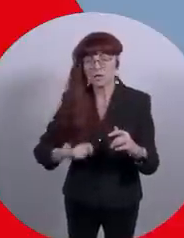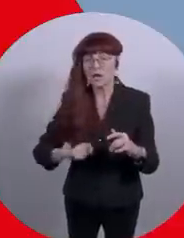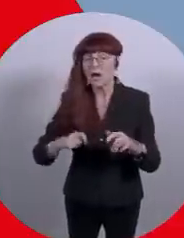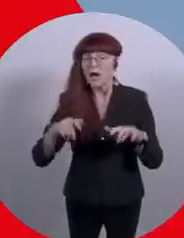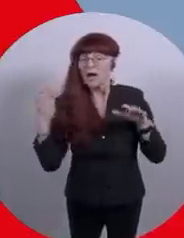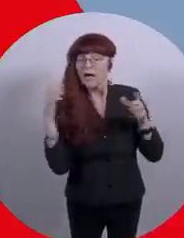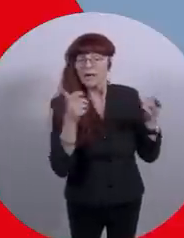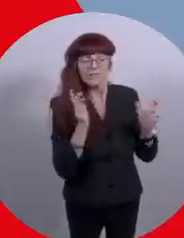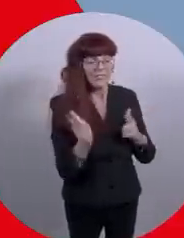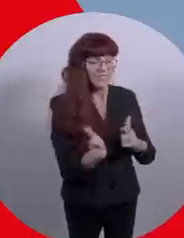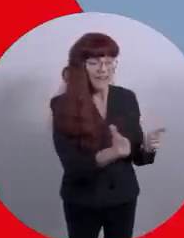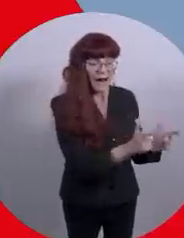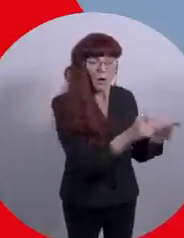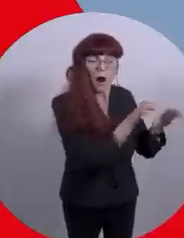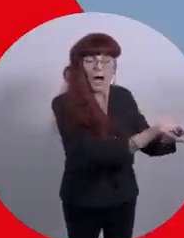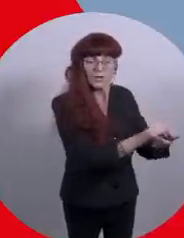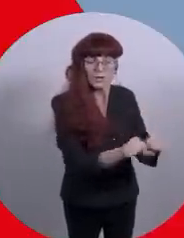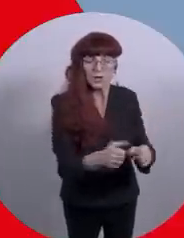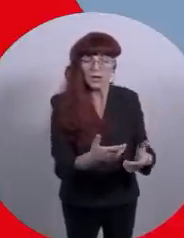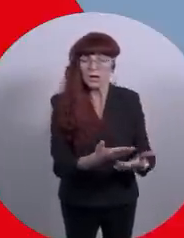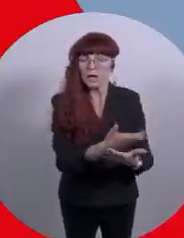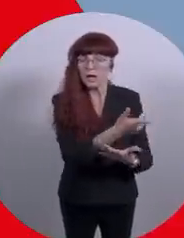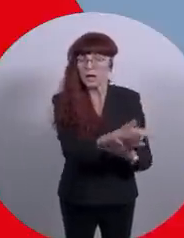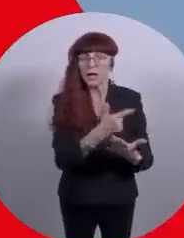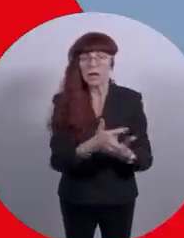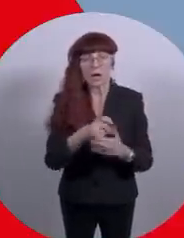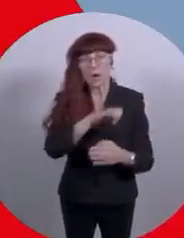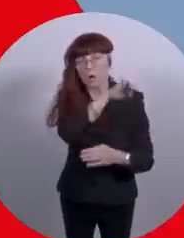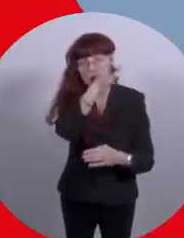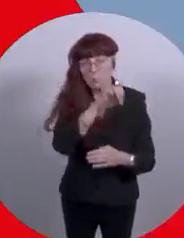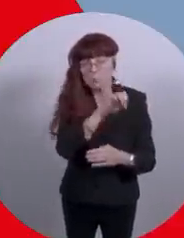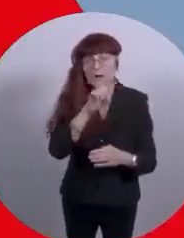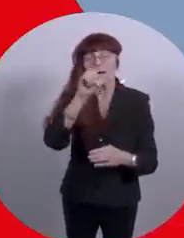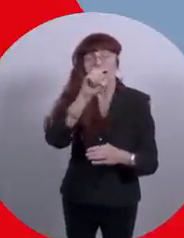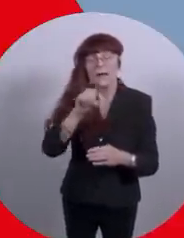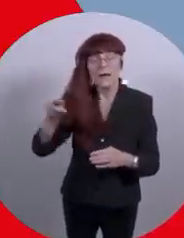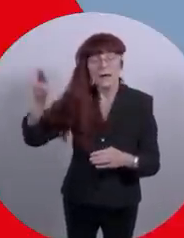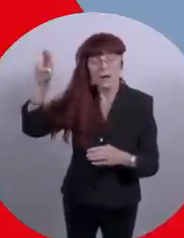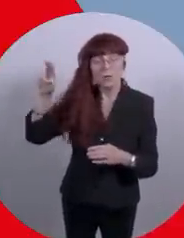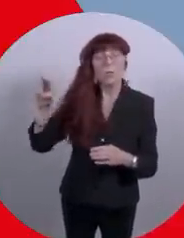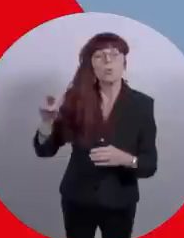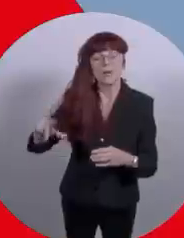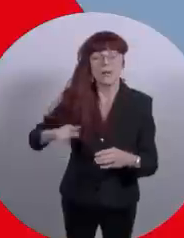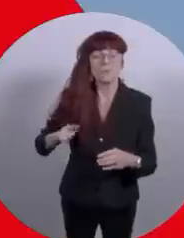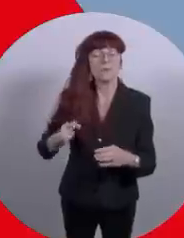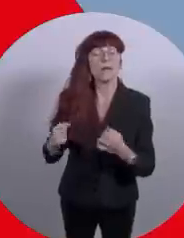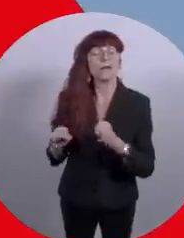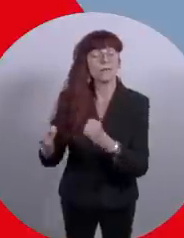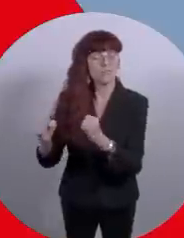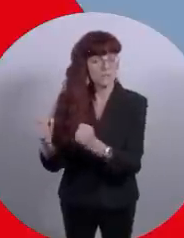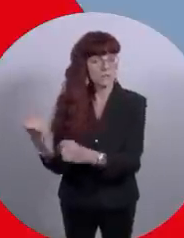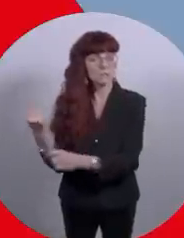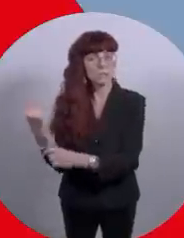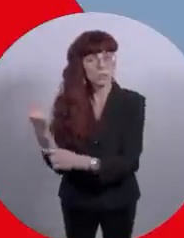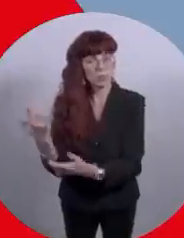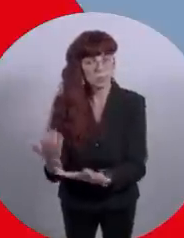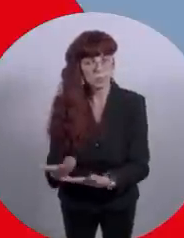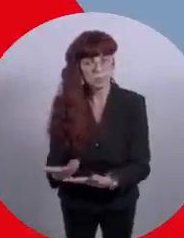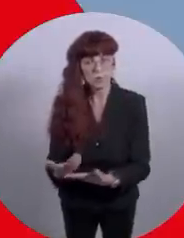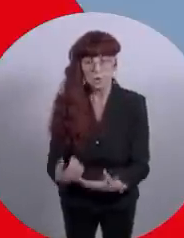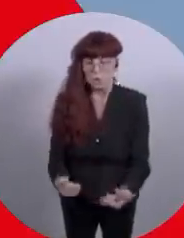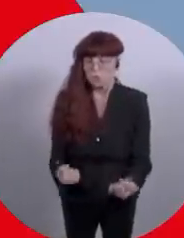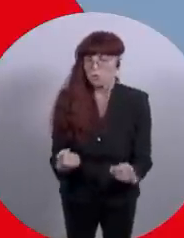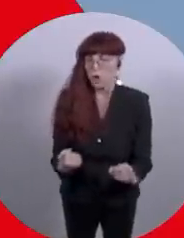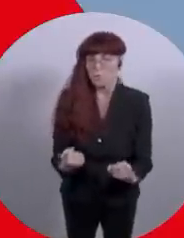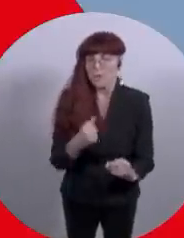und in der EU lebende Aktivisten werden bedroht keine Stabilität